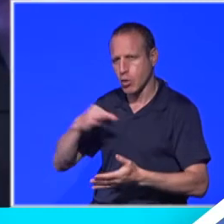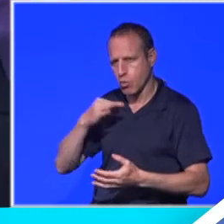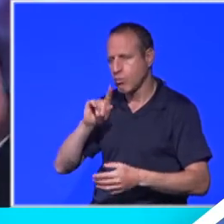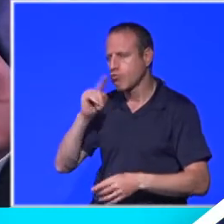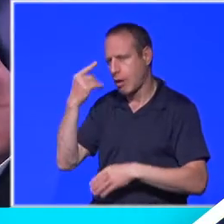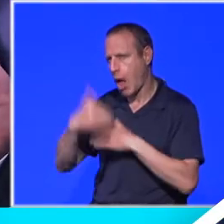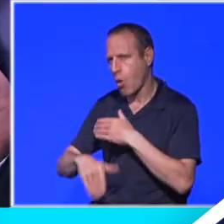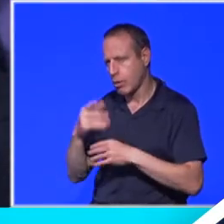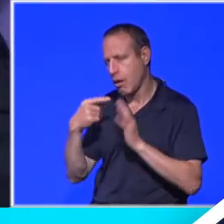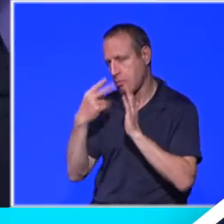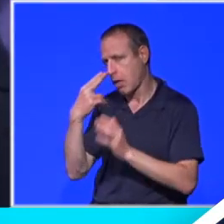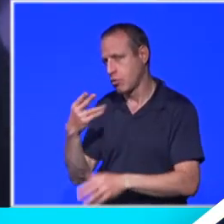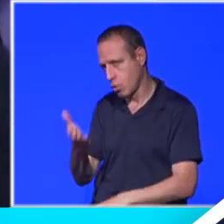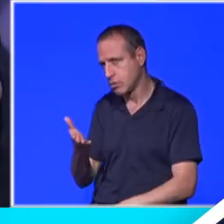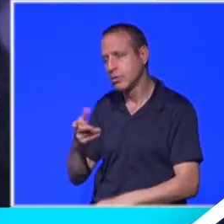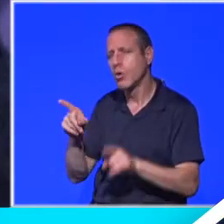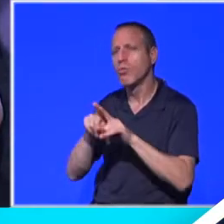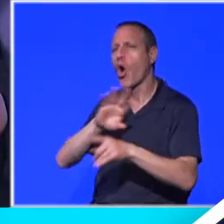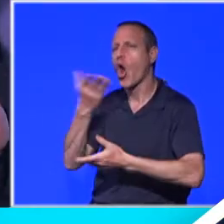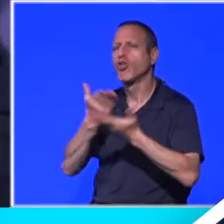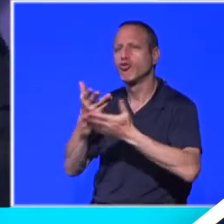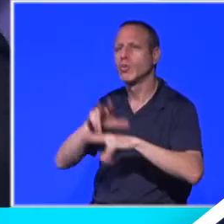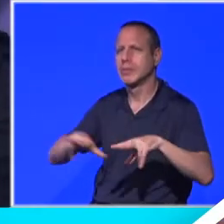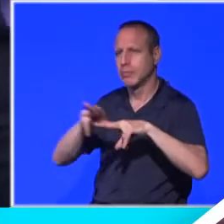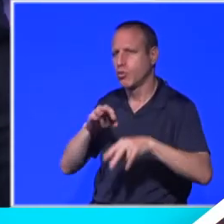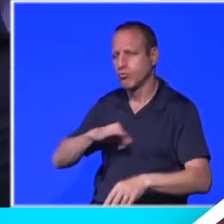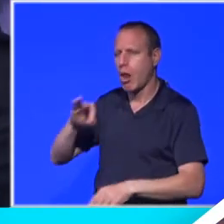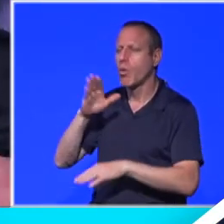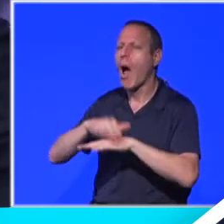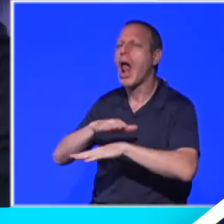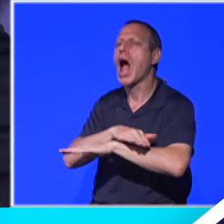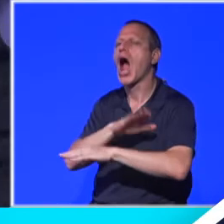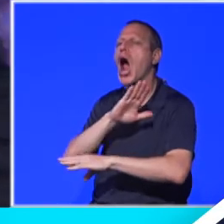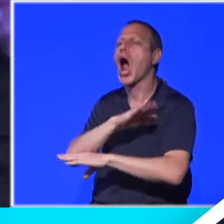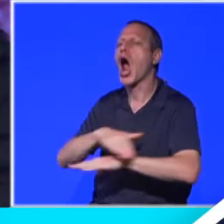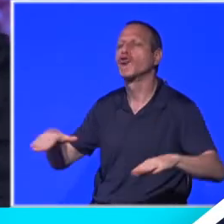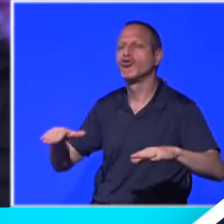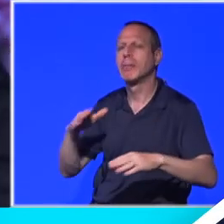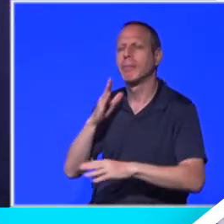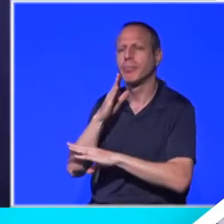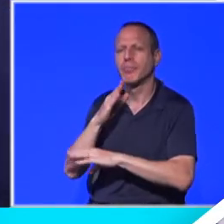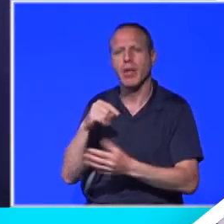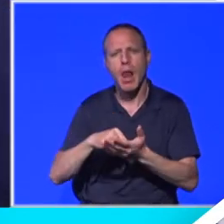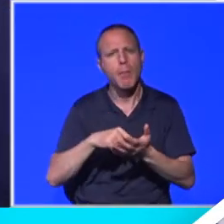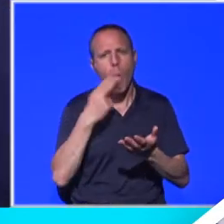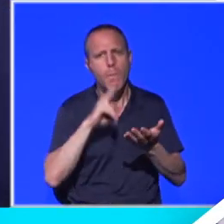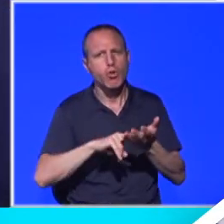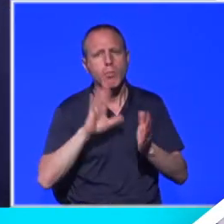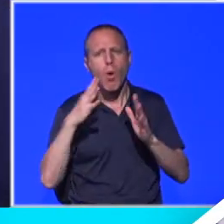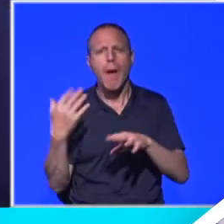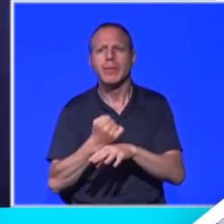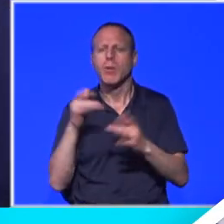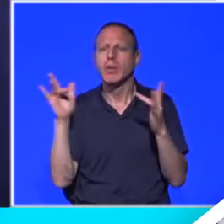השנה האחרונה הייתה המחשה לזה, אז כמו כל השירותים הציבוריים שלנו, על הקרשים. נכון, ולמה קופות החולים כל כך מצליחות, בניגוד למשל לבתי